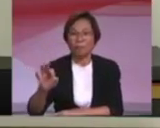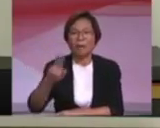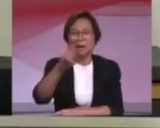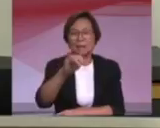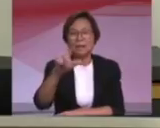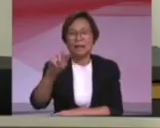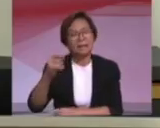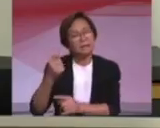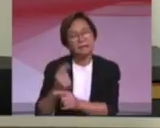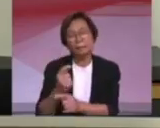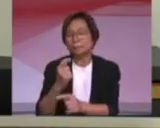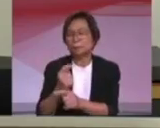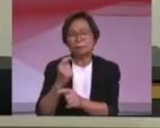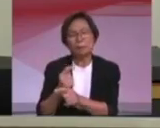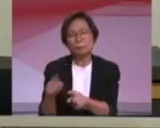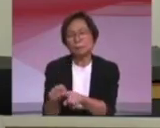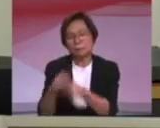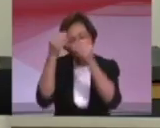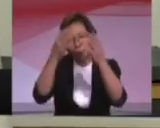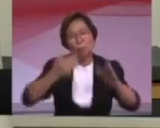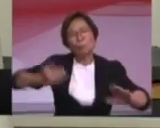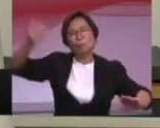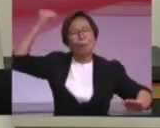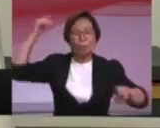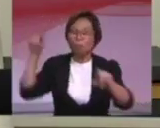kekal seperti mana yang diumumkan